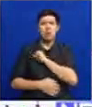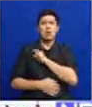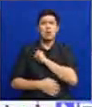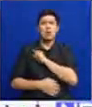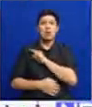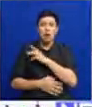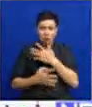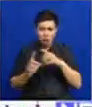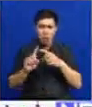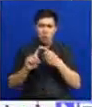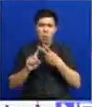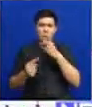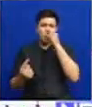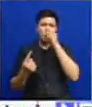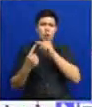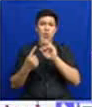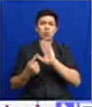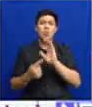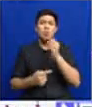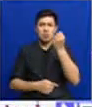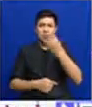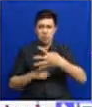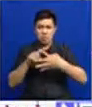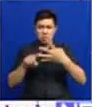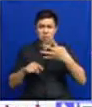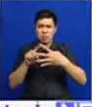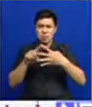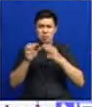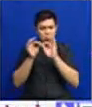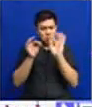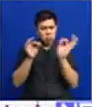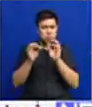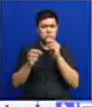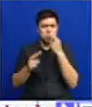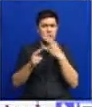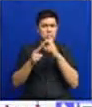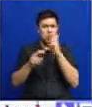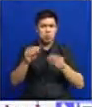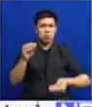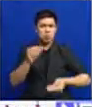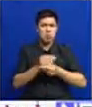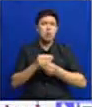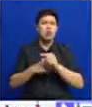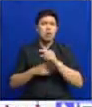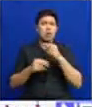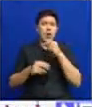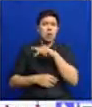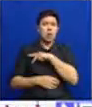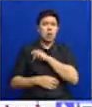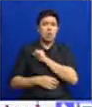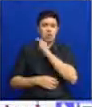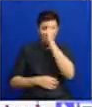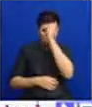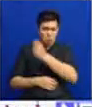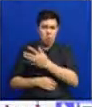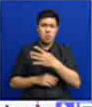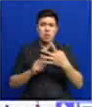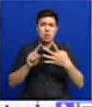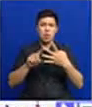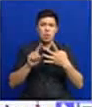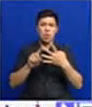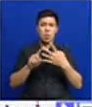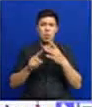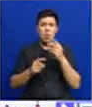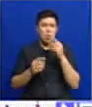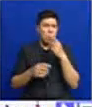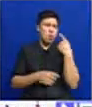าและไม่เหมาะสม4ด้านคือด้านเนื้อหาที่ดูหมิ่นและไม่เคารพต่อพระพุทธศาสนาด้านคุณค่า